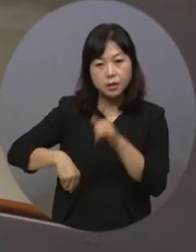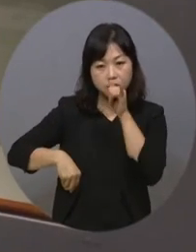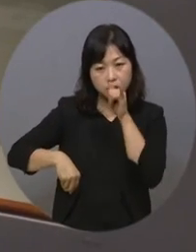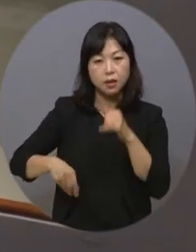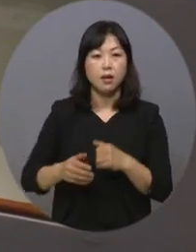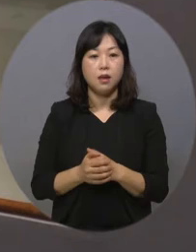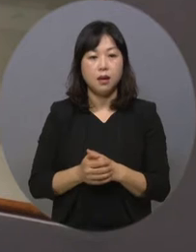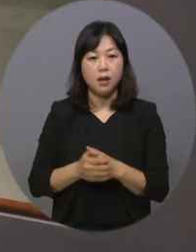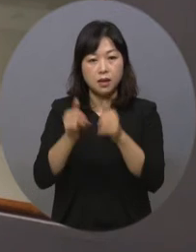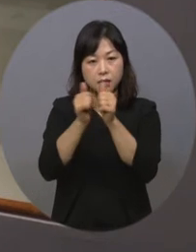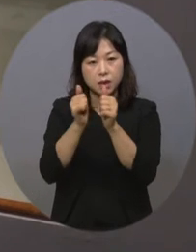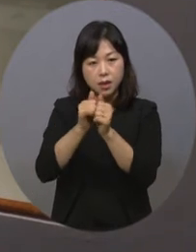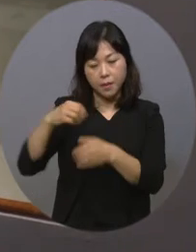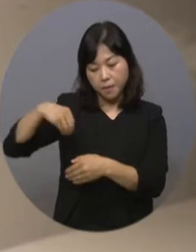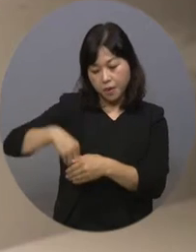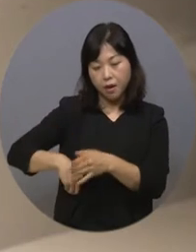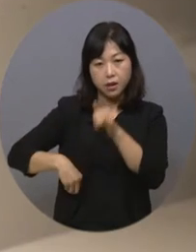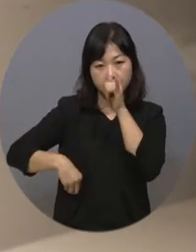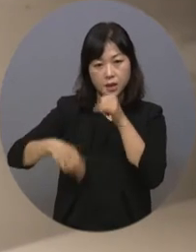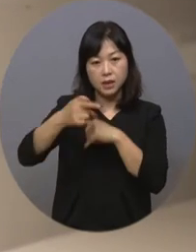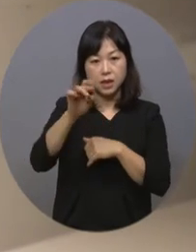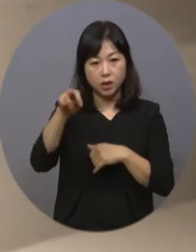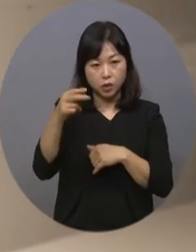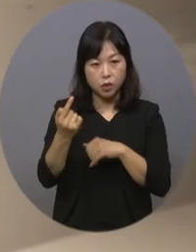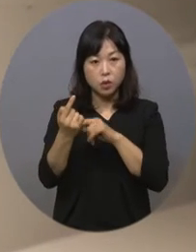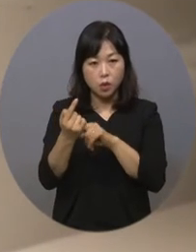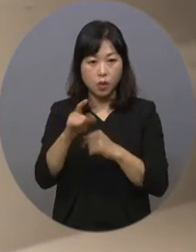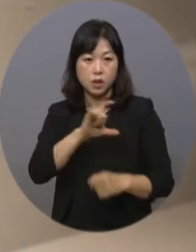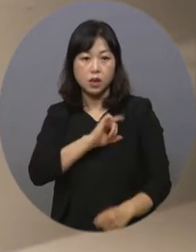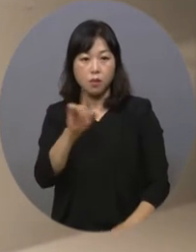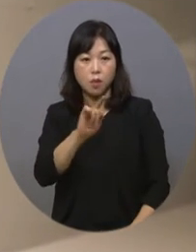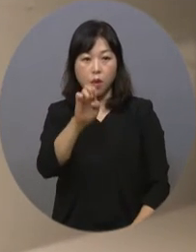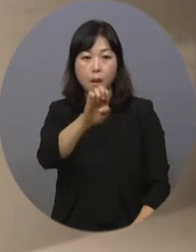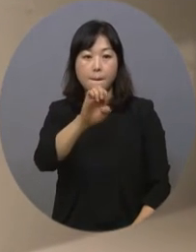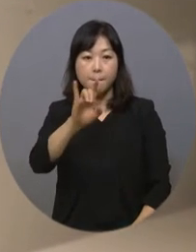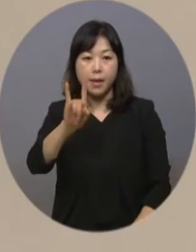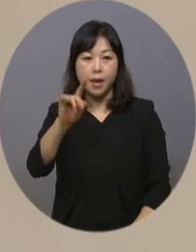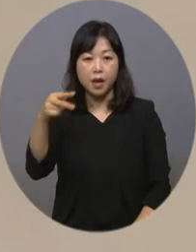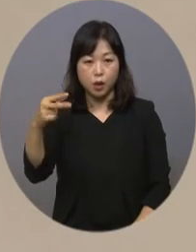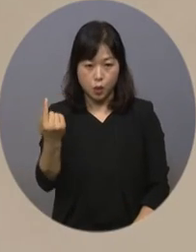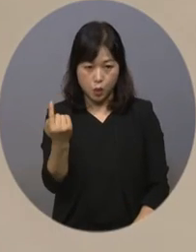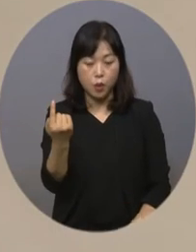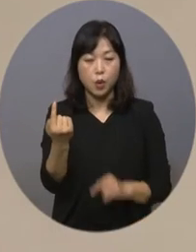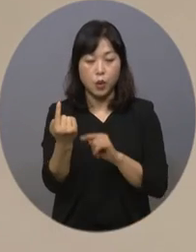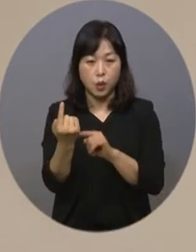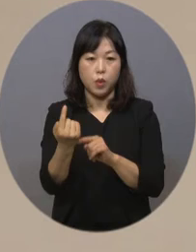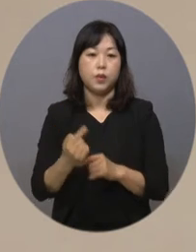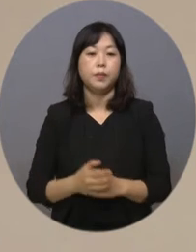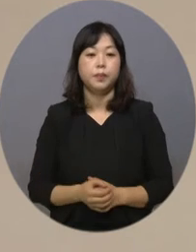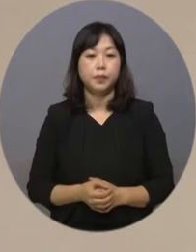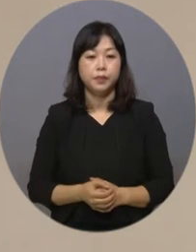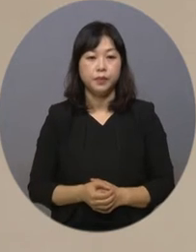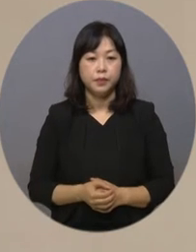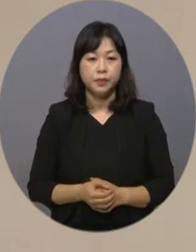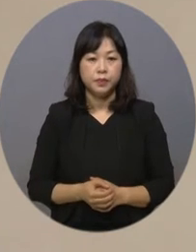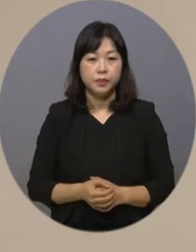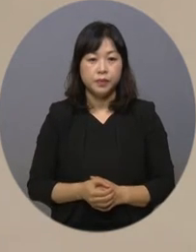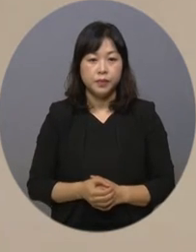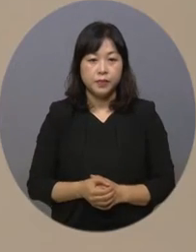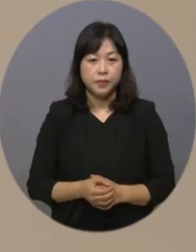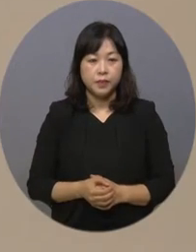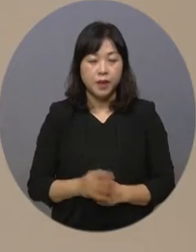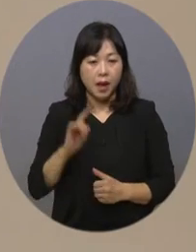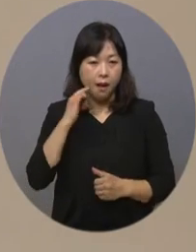남성이 허리춤에 차고 다니는 장도를 패도라고 불리기도 한 이 은장도는 정교한